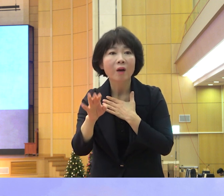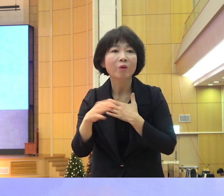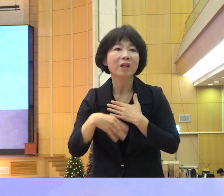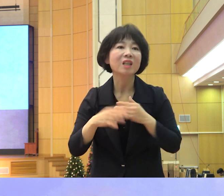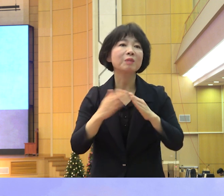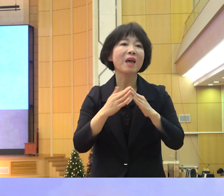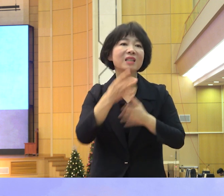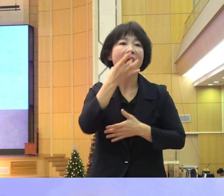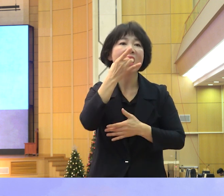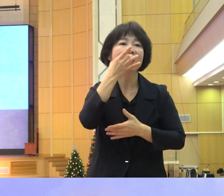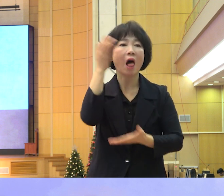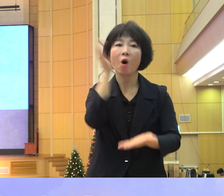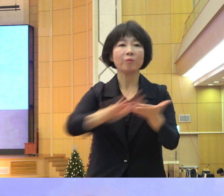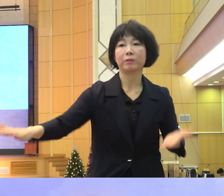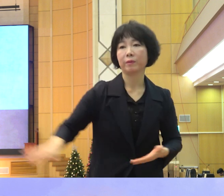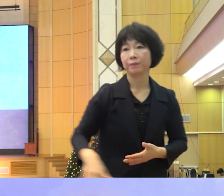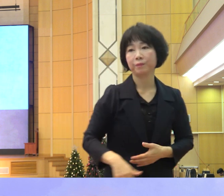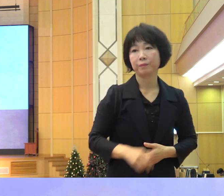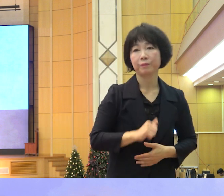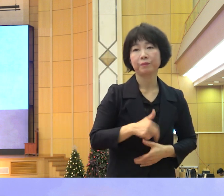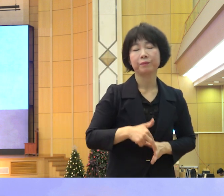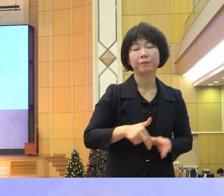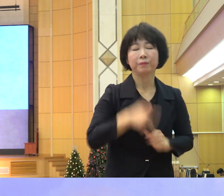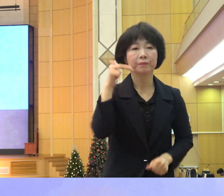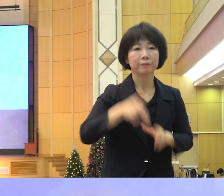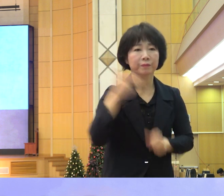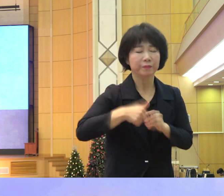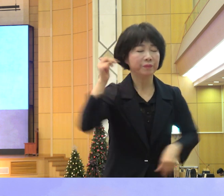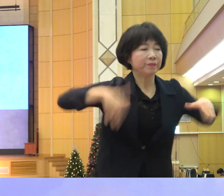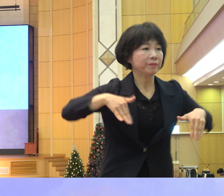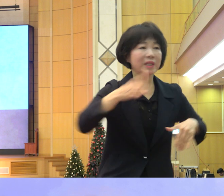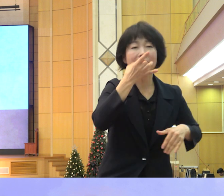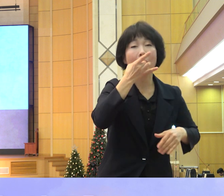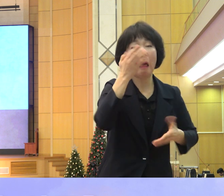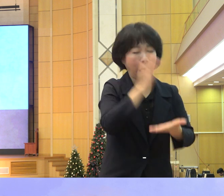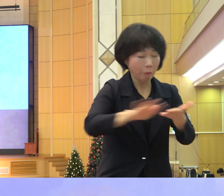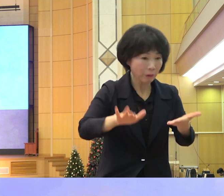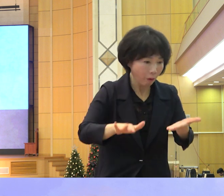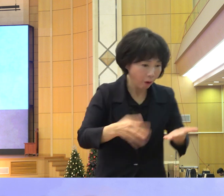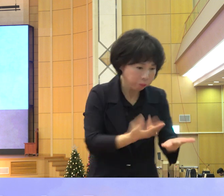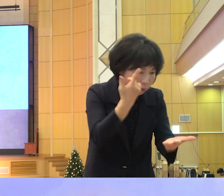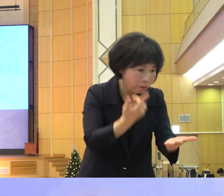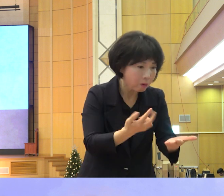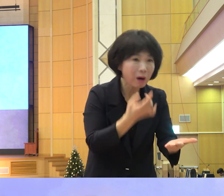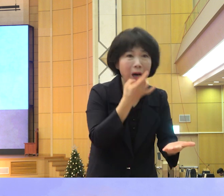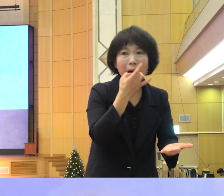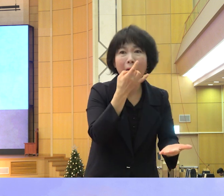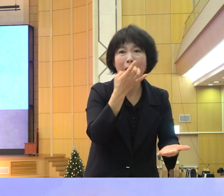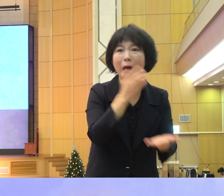버렸어. 먹을 게 없어. 그 저녁에 보니까